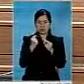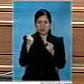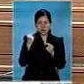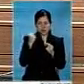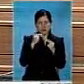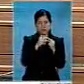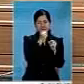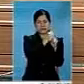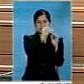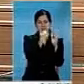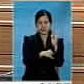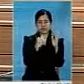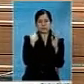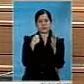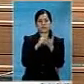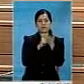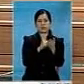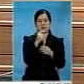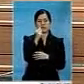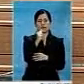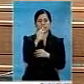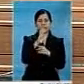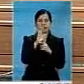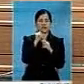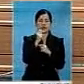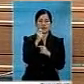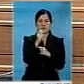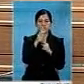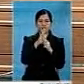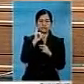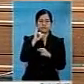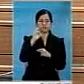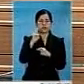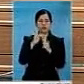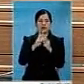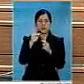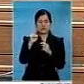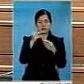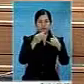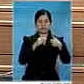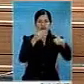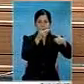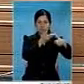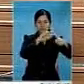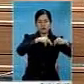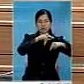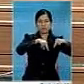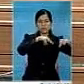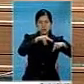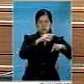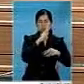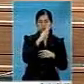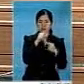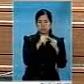มนูญเนี่ยให้ไปยื่นผ่านอัยการสูงสุดก่อนเพื่อให้อัยการสูงสุดได้ไปตรวจสอบพฤติกรรมนั้นเห็นว่าเป็นพฤติกรร